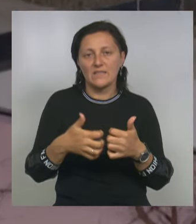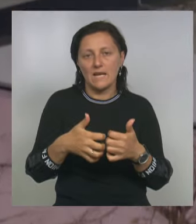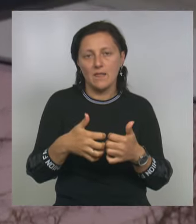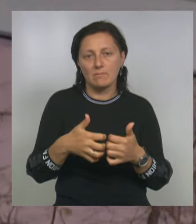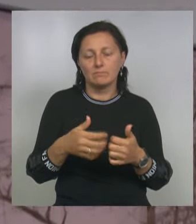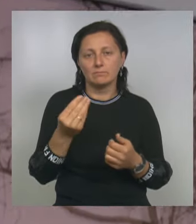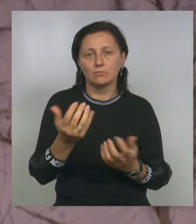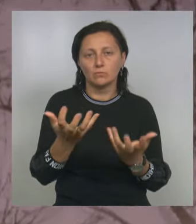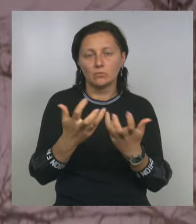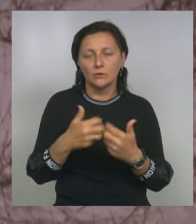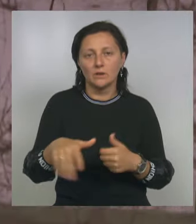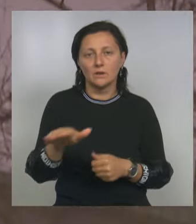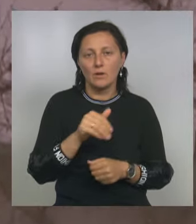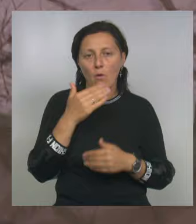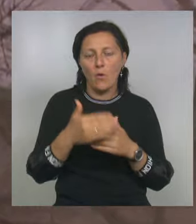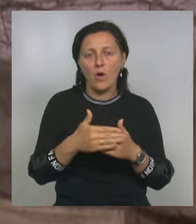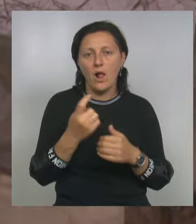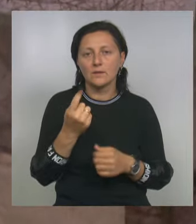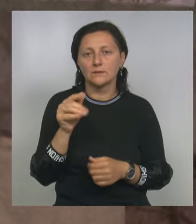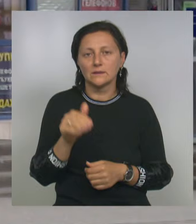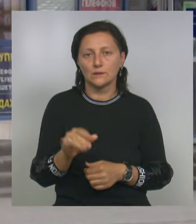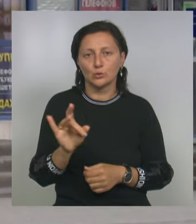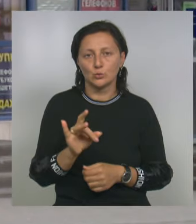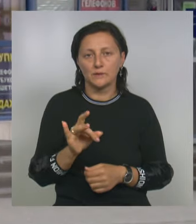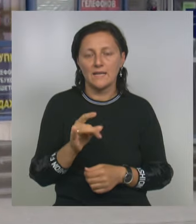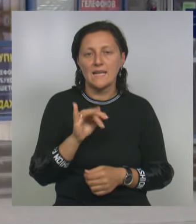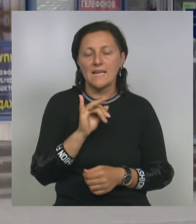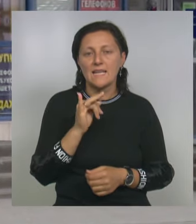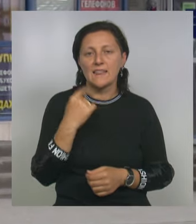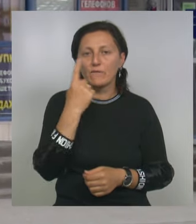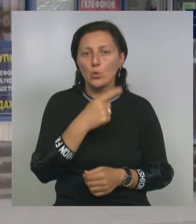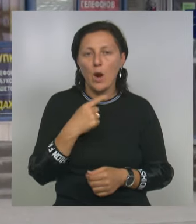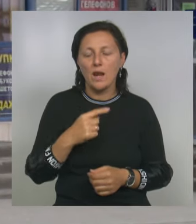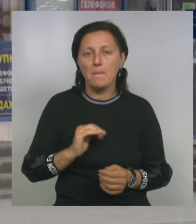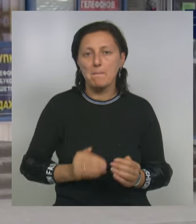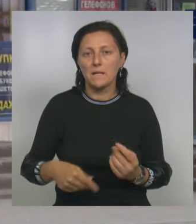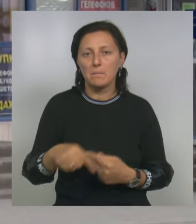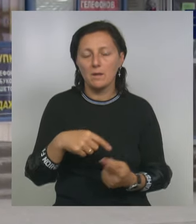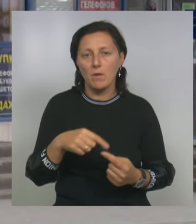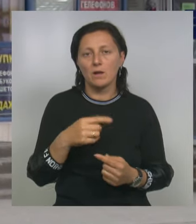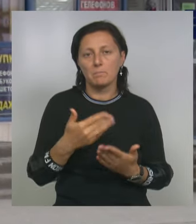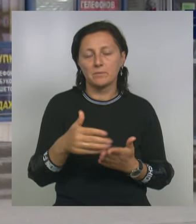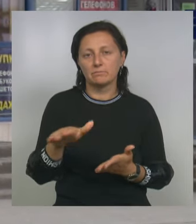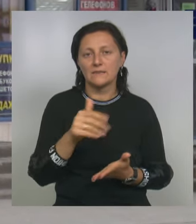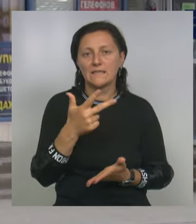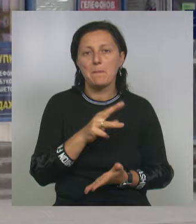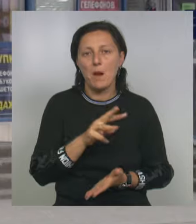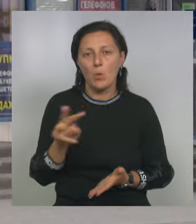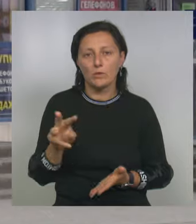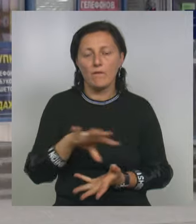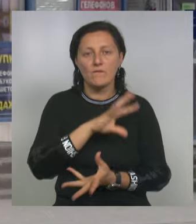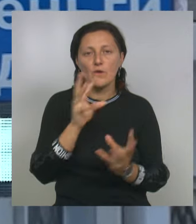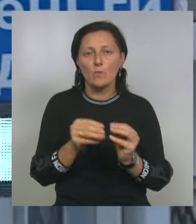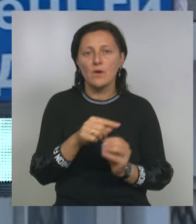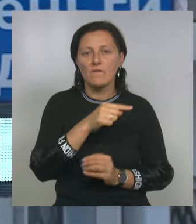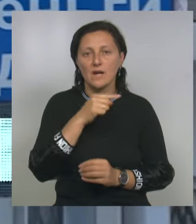таких организациях по 11 тысяч рублей. Индивидуальные предприниматели и юридические лица примерно по 3 миллиона. В целом в России спрос